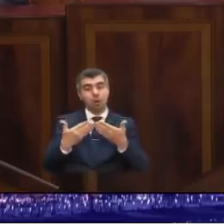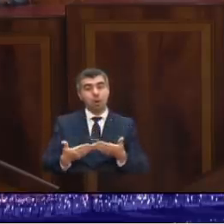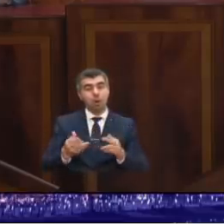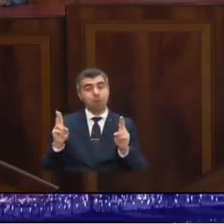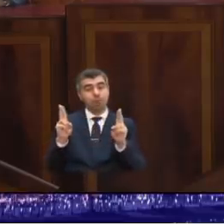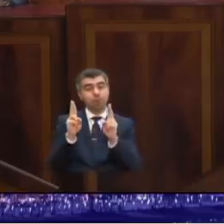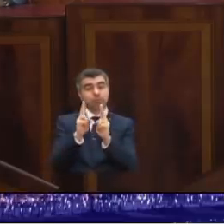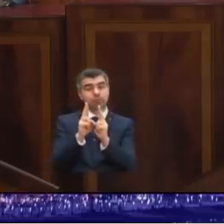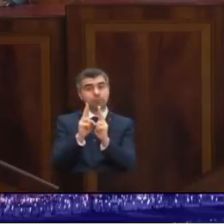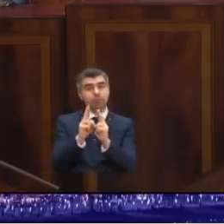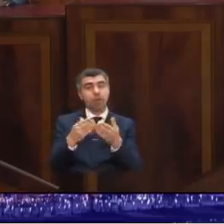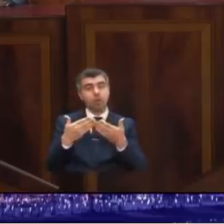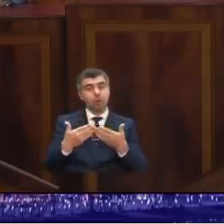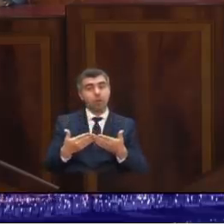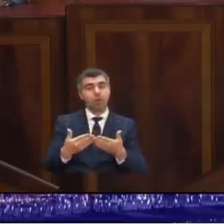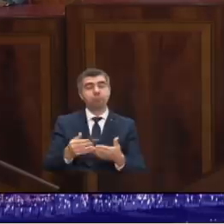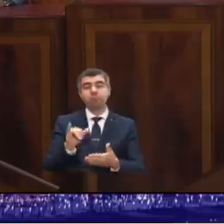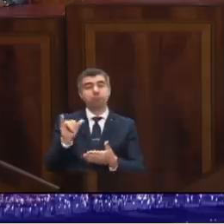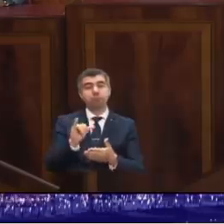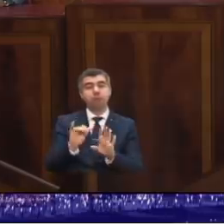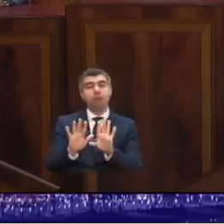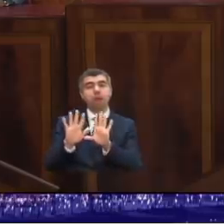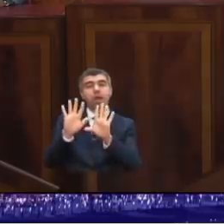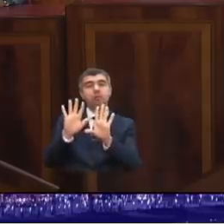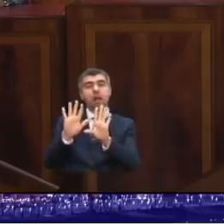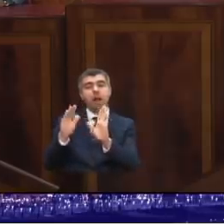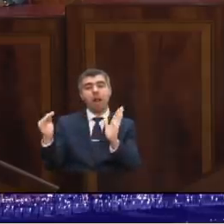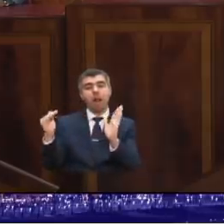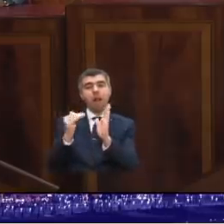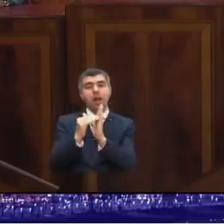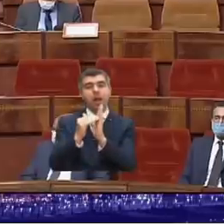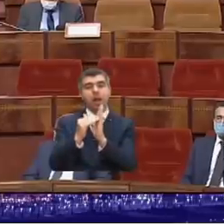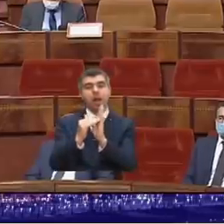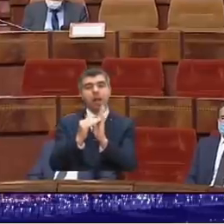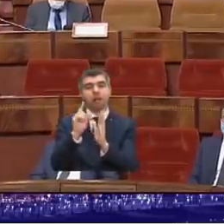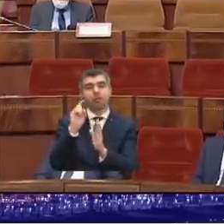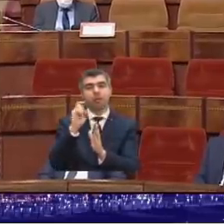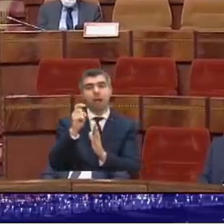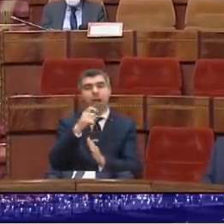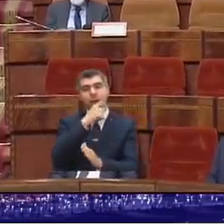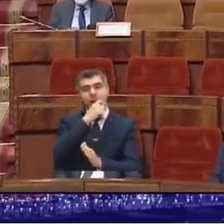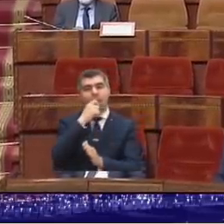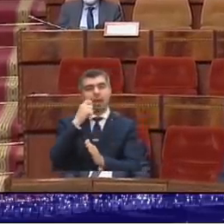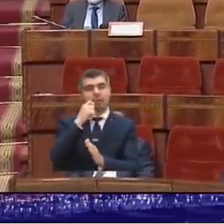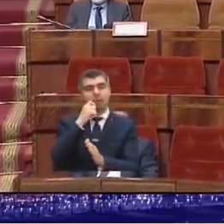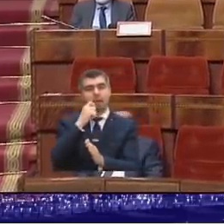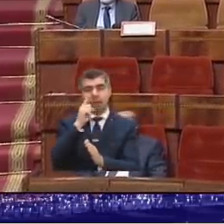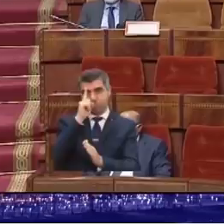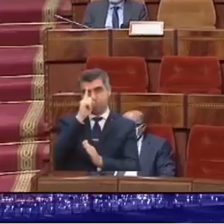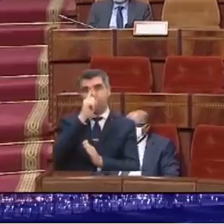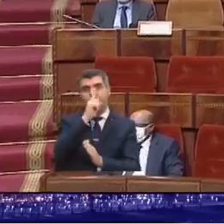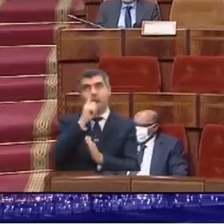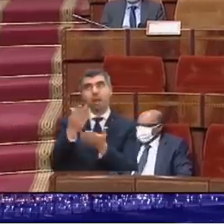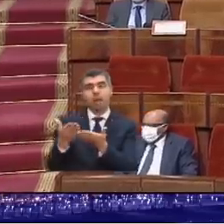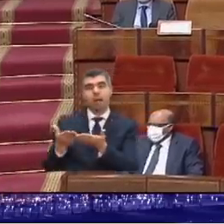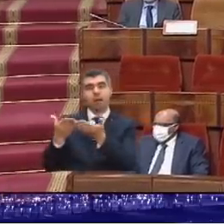التعليم، ونشوفوا طرق منطقيه ومعقوله وقابله للتطبيق للنهوض بالطبقه المتوسطه، وهذا اصبح جد.